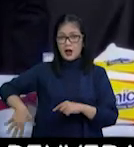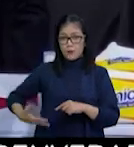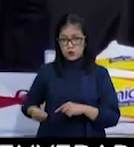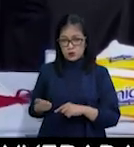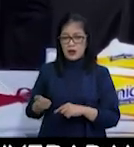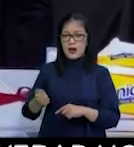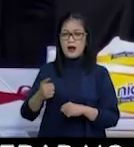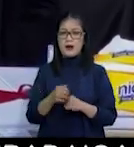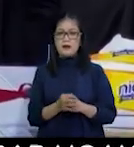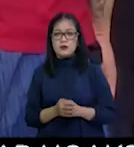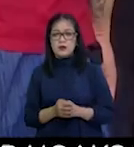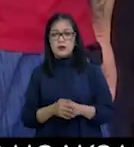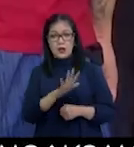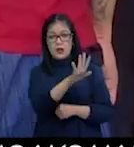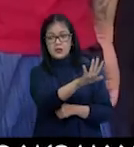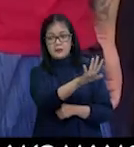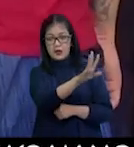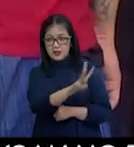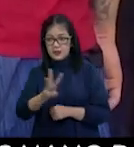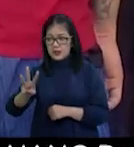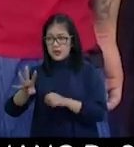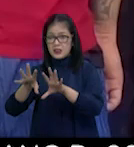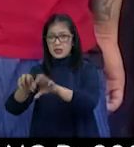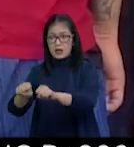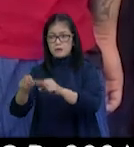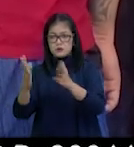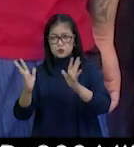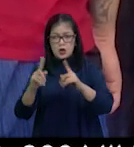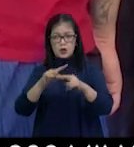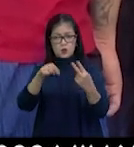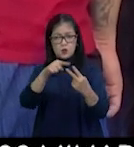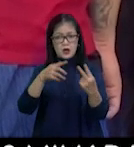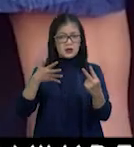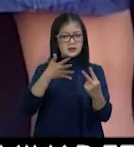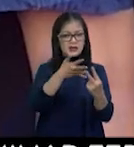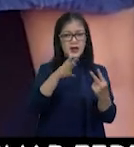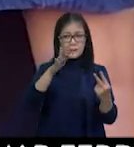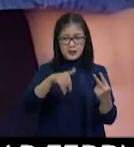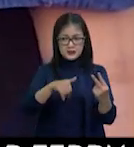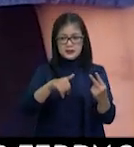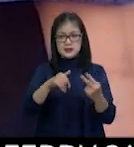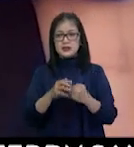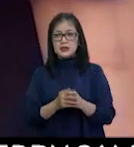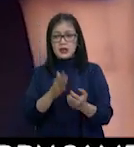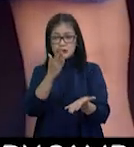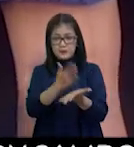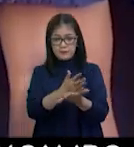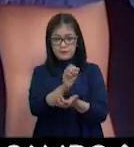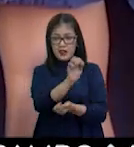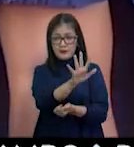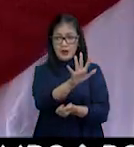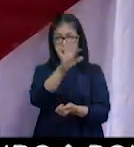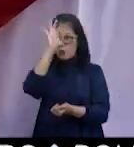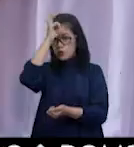telah ditangkap, sementara 2 lainnya masuk dalam daftar pencarian orang. Penetapan 5 tersangka setelah Polda Sumatera